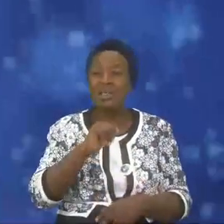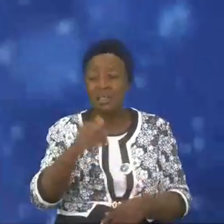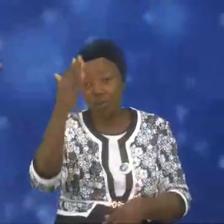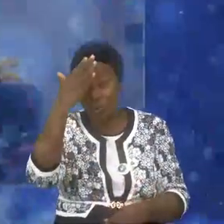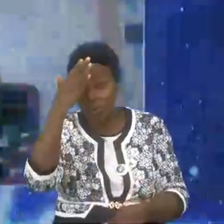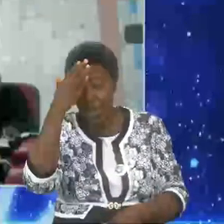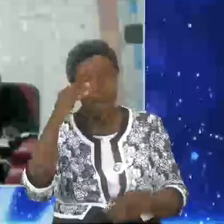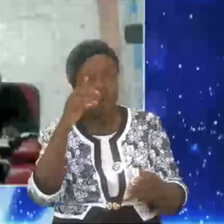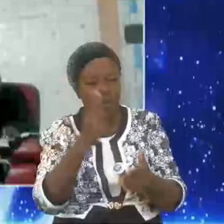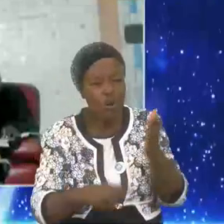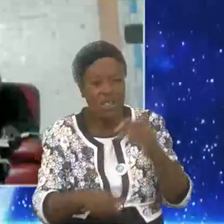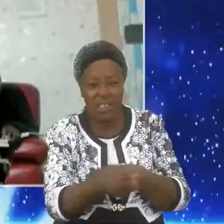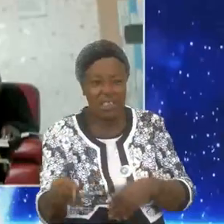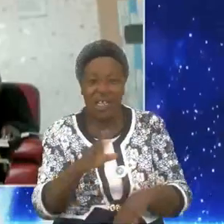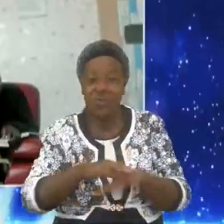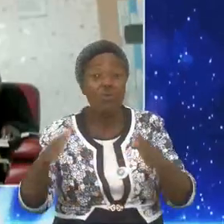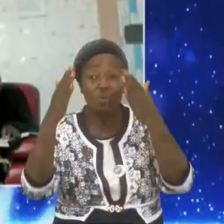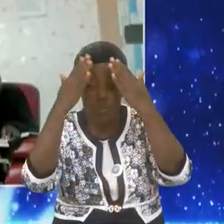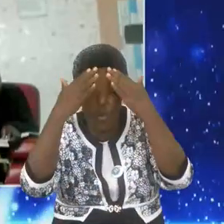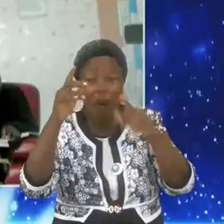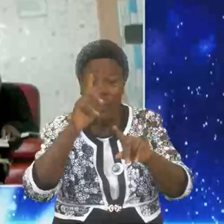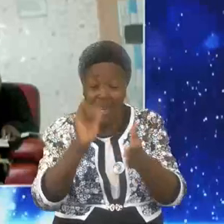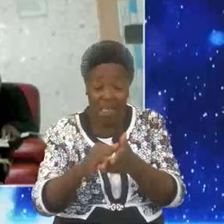afin que nous connaissions ceux qui ne connaissent pas.